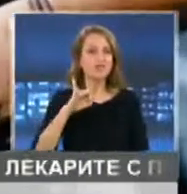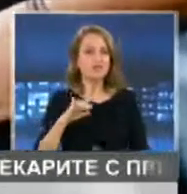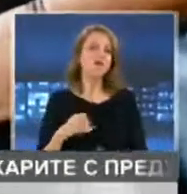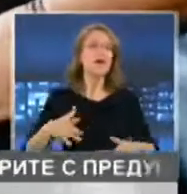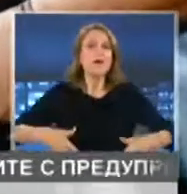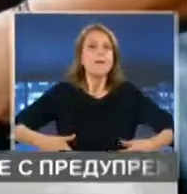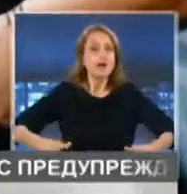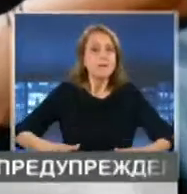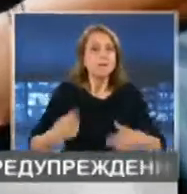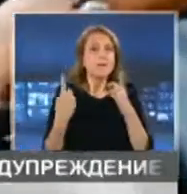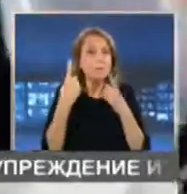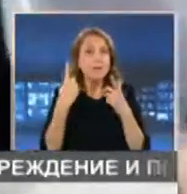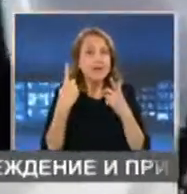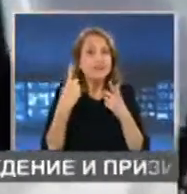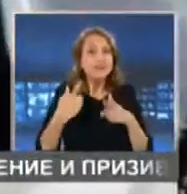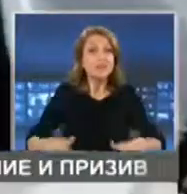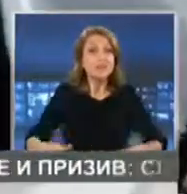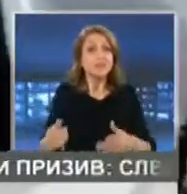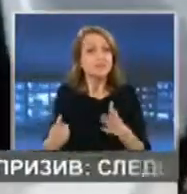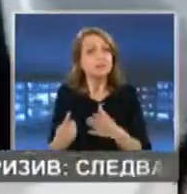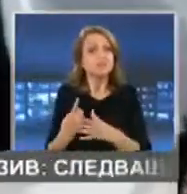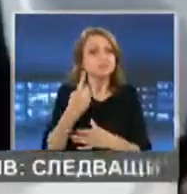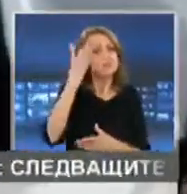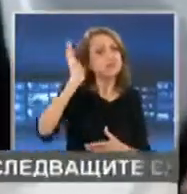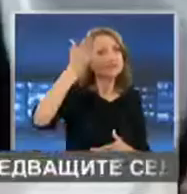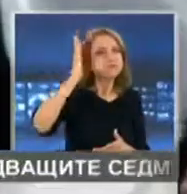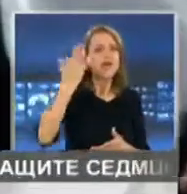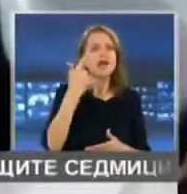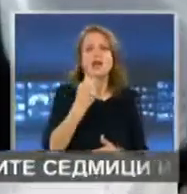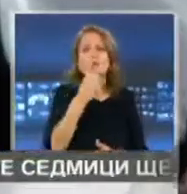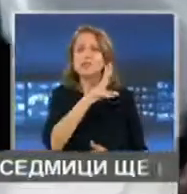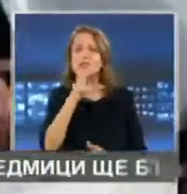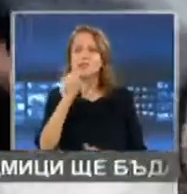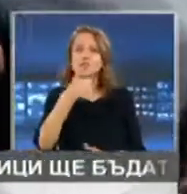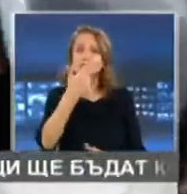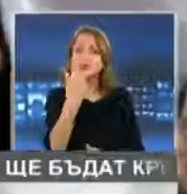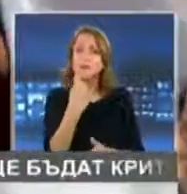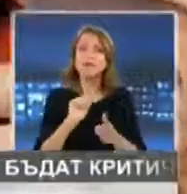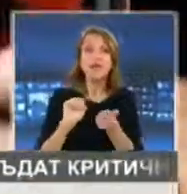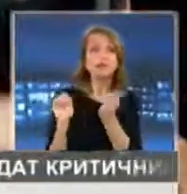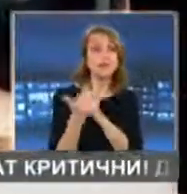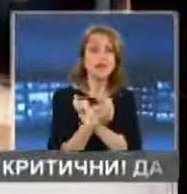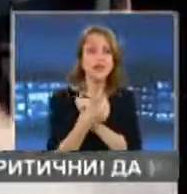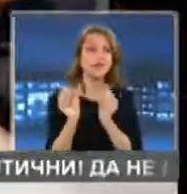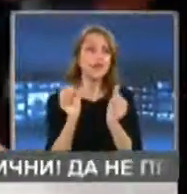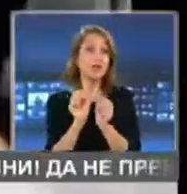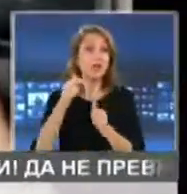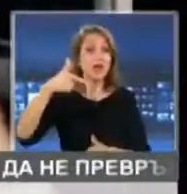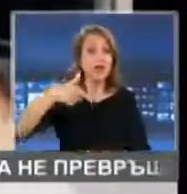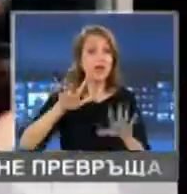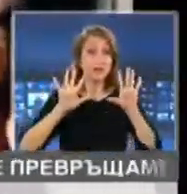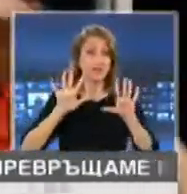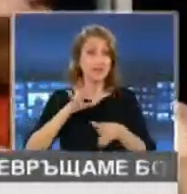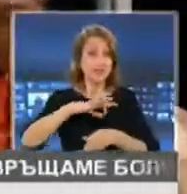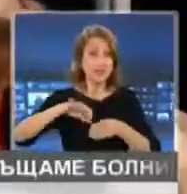Шимпанзето Хаме, първият примат, летял в космоса, като през 1961 изпреварва Юрий Гагарин с точно 10 седмици.